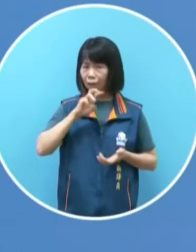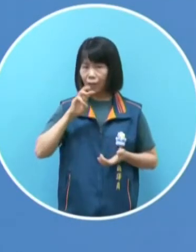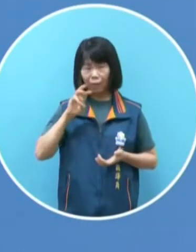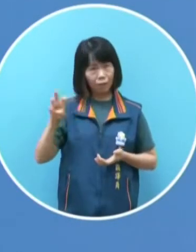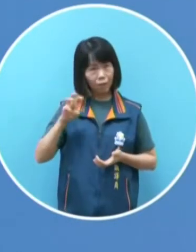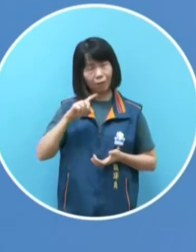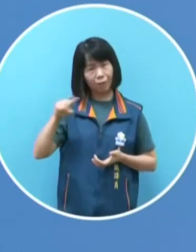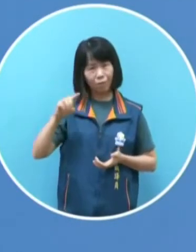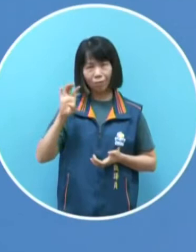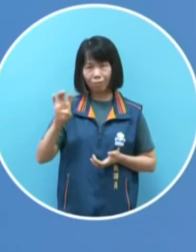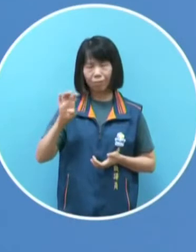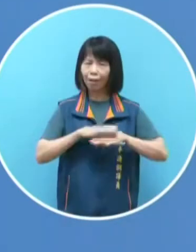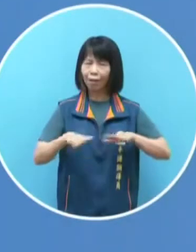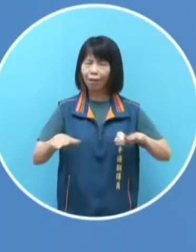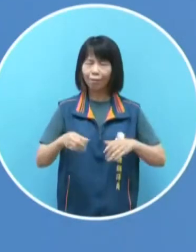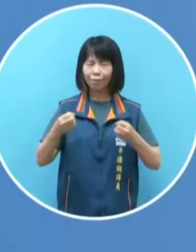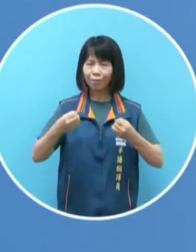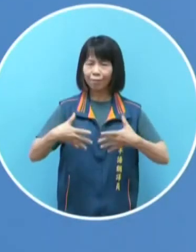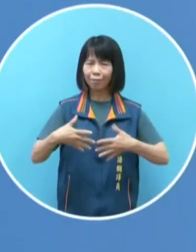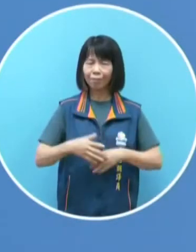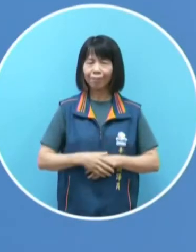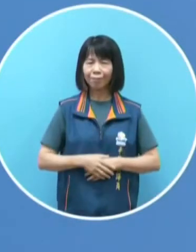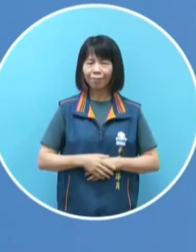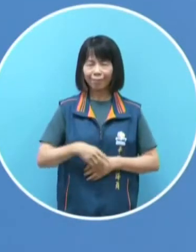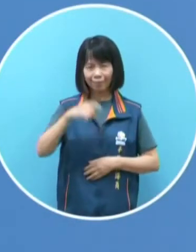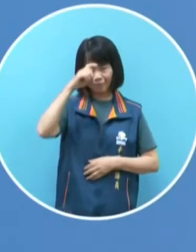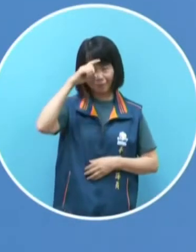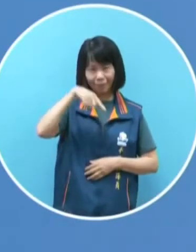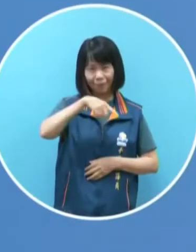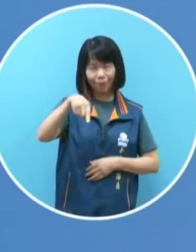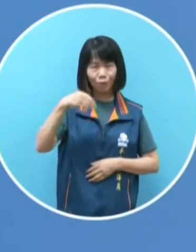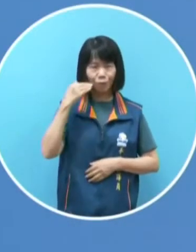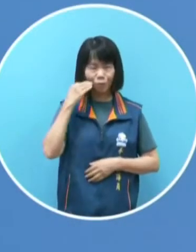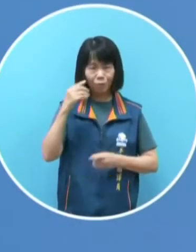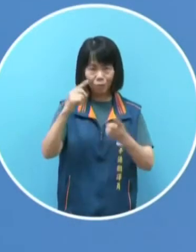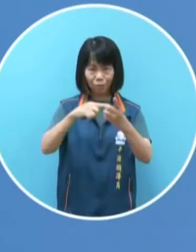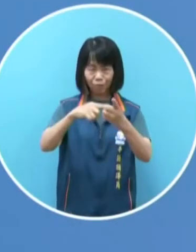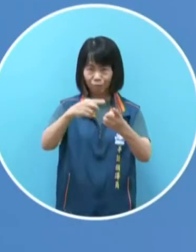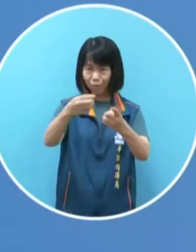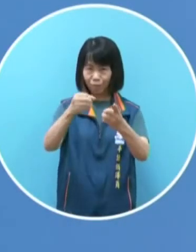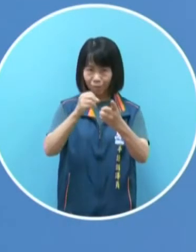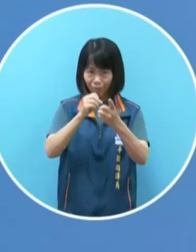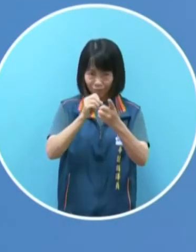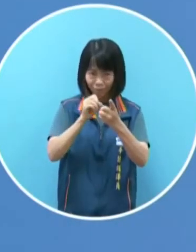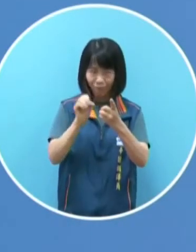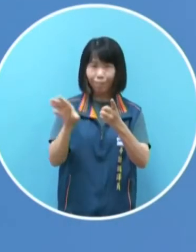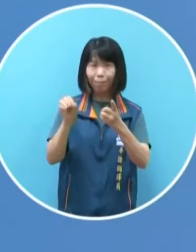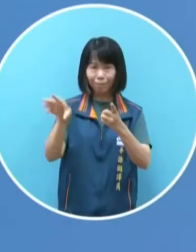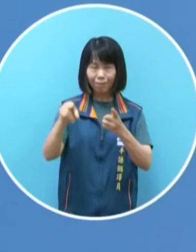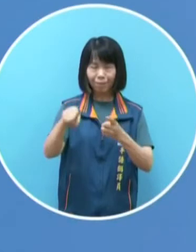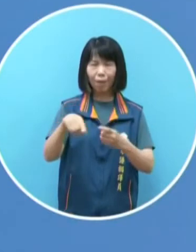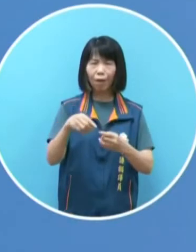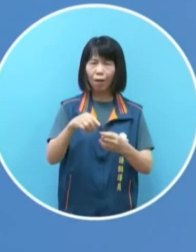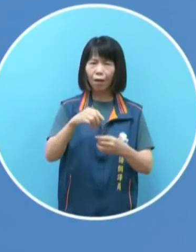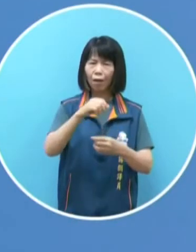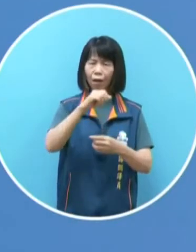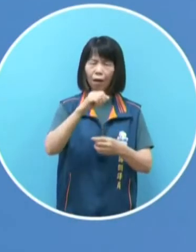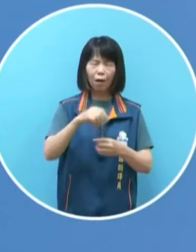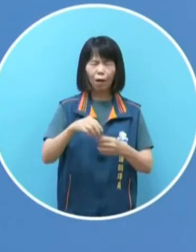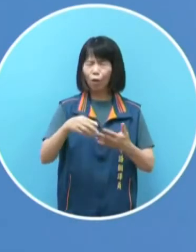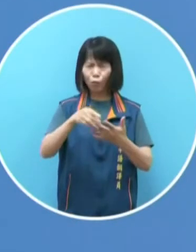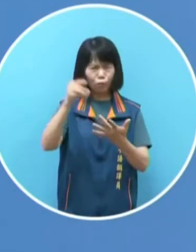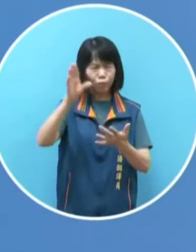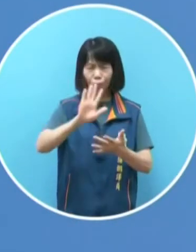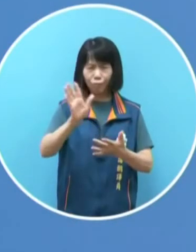实都是很安全的所以鼓励大家如果你有收到简讯通知不用选择一定要等莫